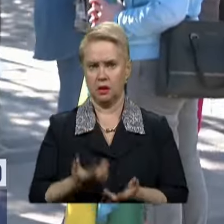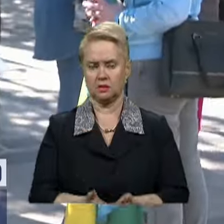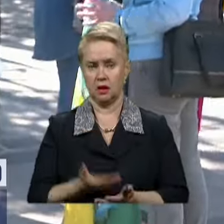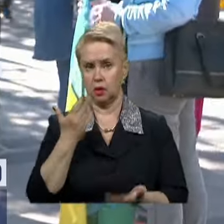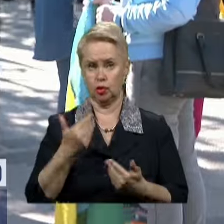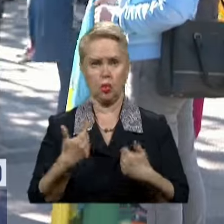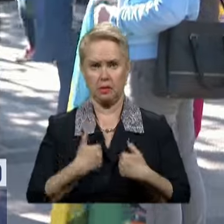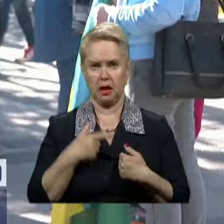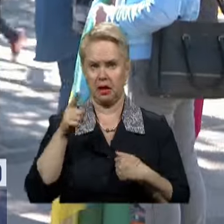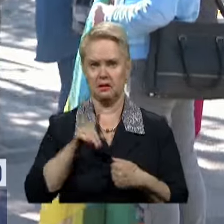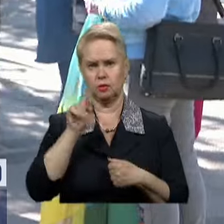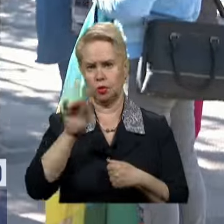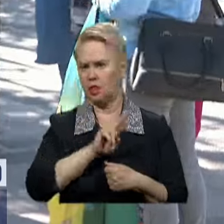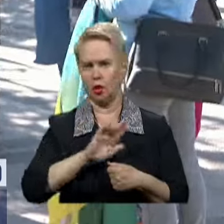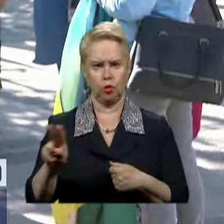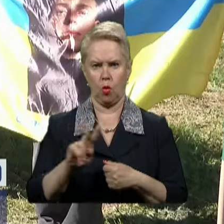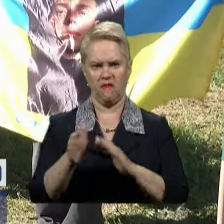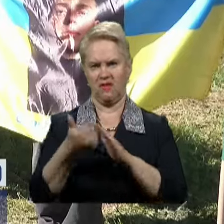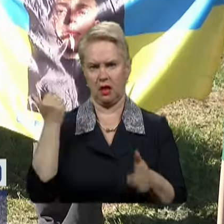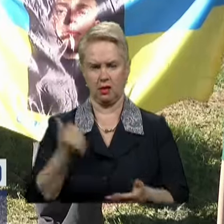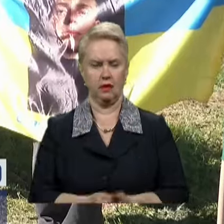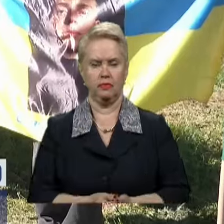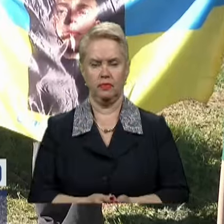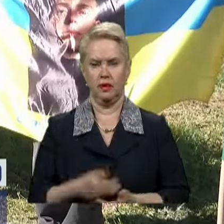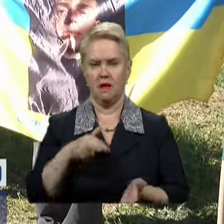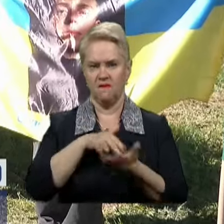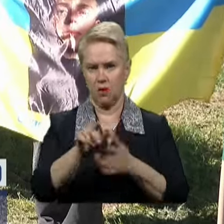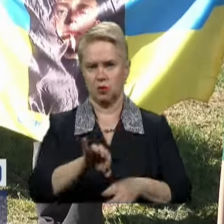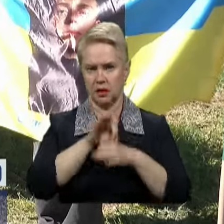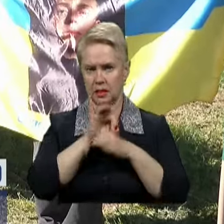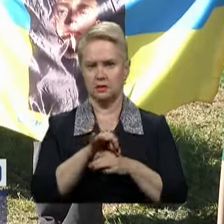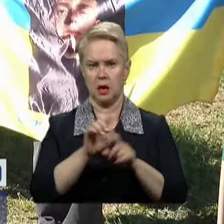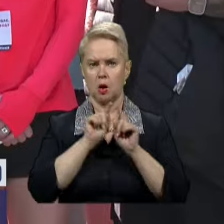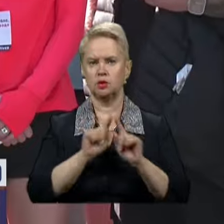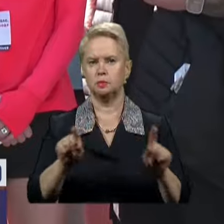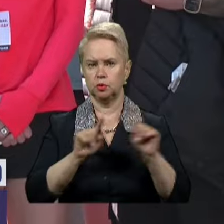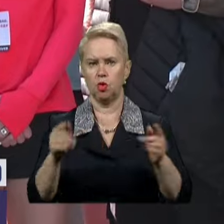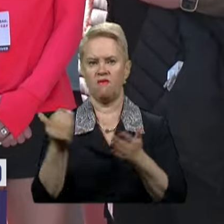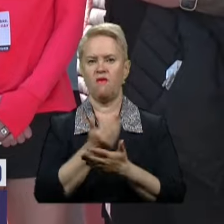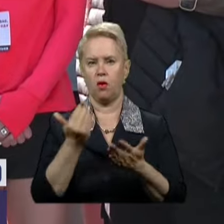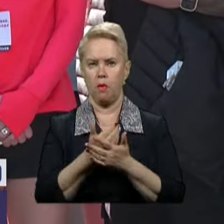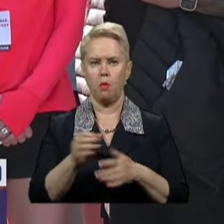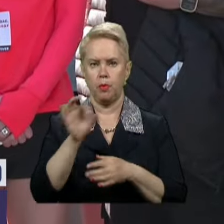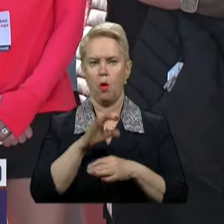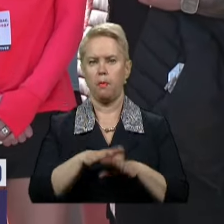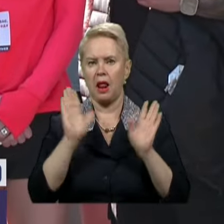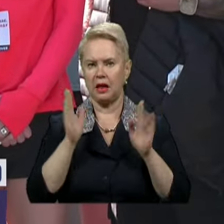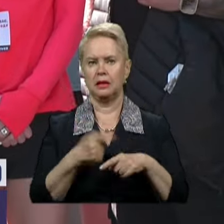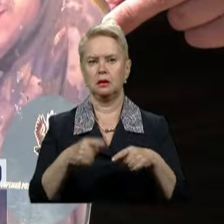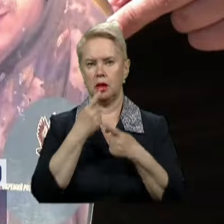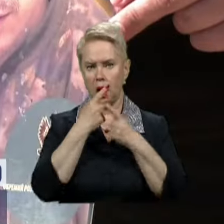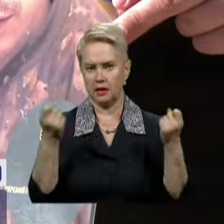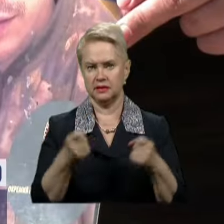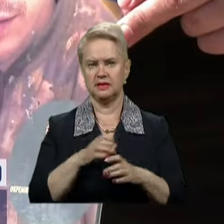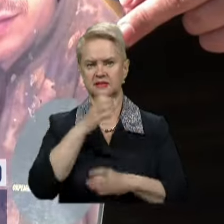Якщо не ми, то їх звідти ніхто не витягне. Виходити на акції, розповсюджувати інформацію про полонених,